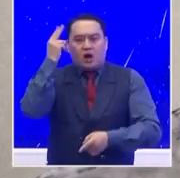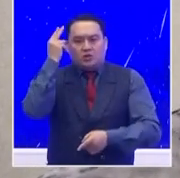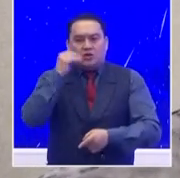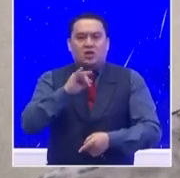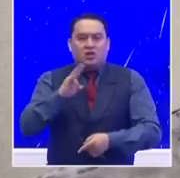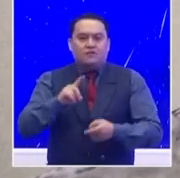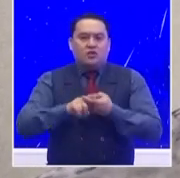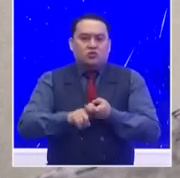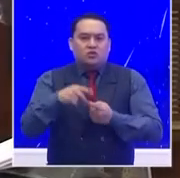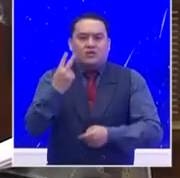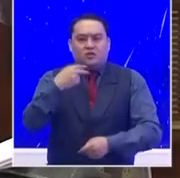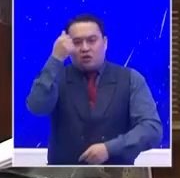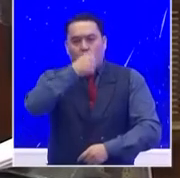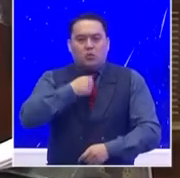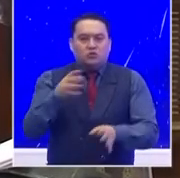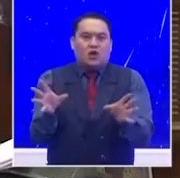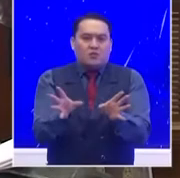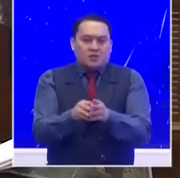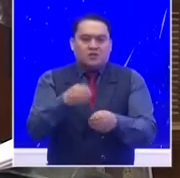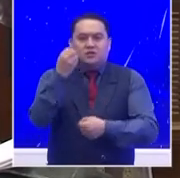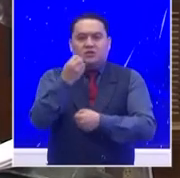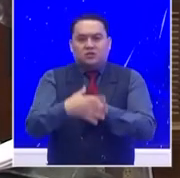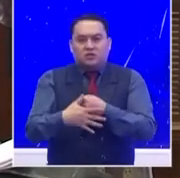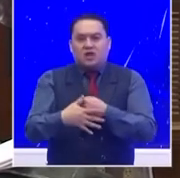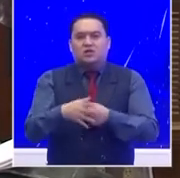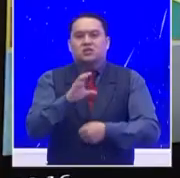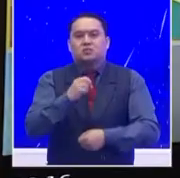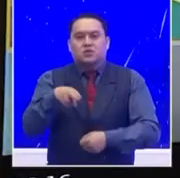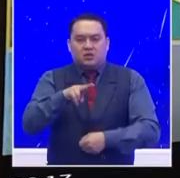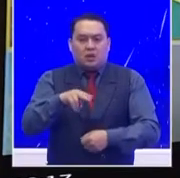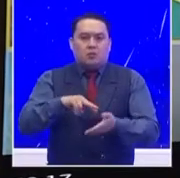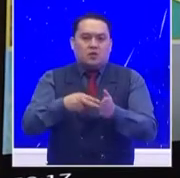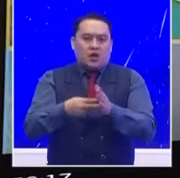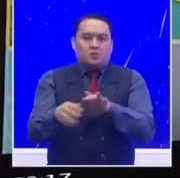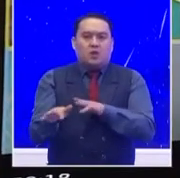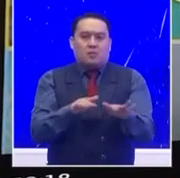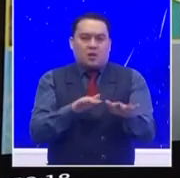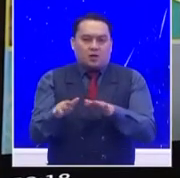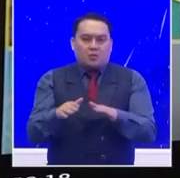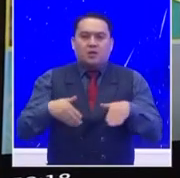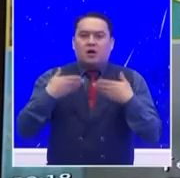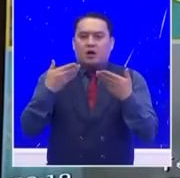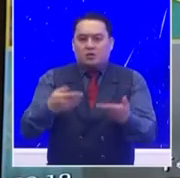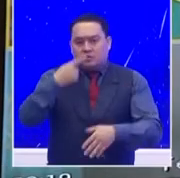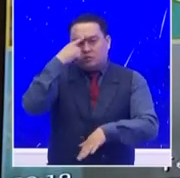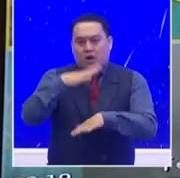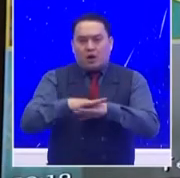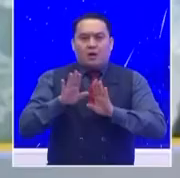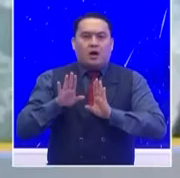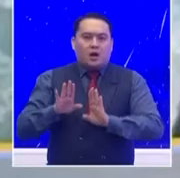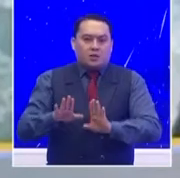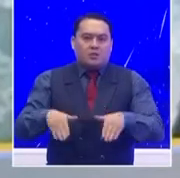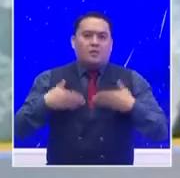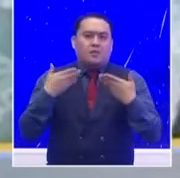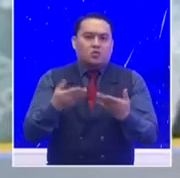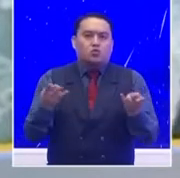на 2020 год совместно с центрами по борьбе со спидом готовится план мероприятий по предложению заместитель акима области также